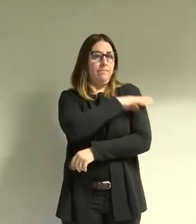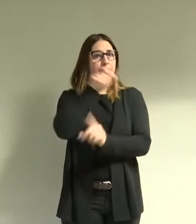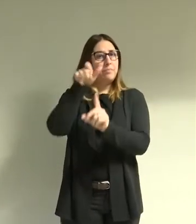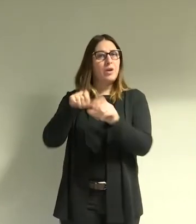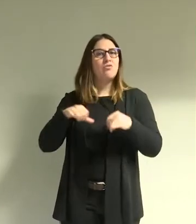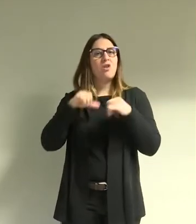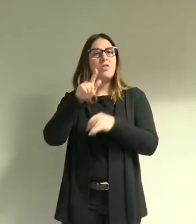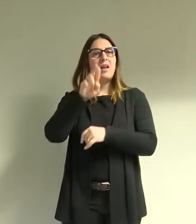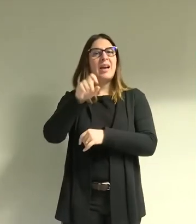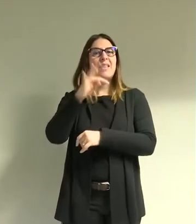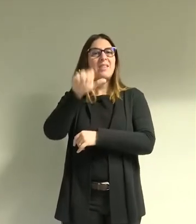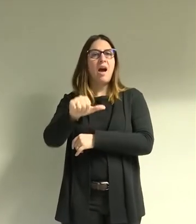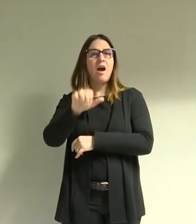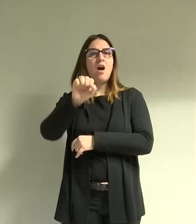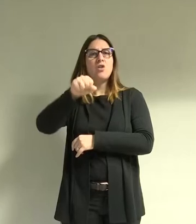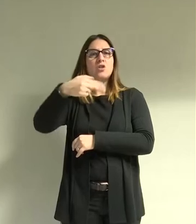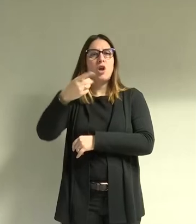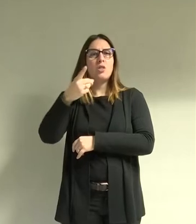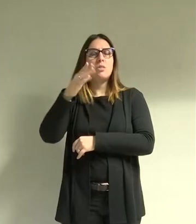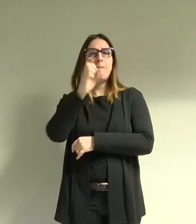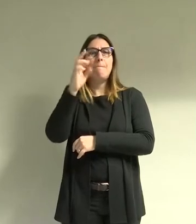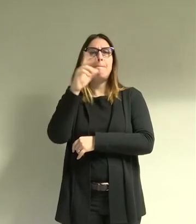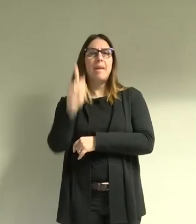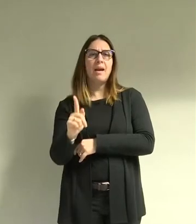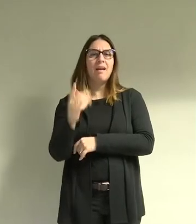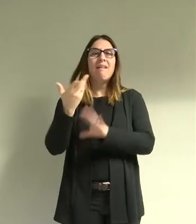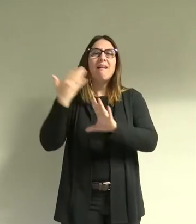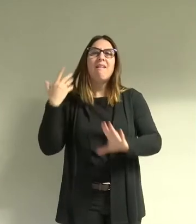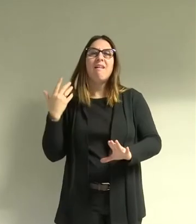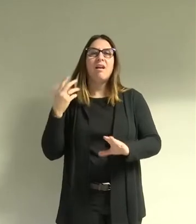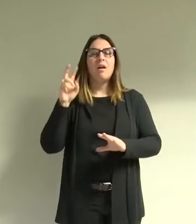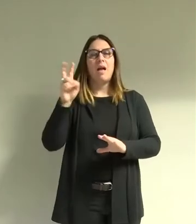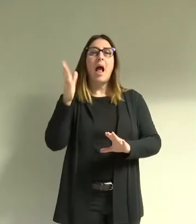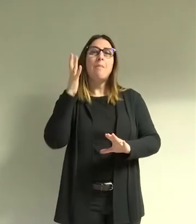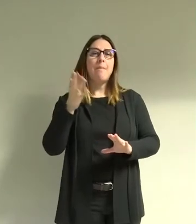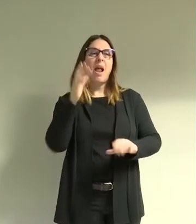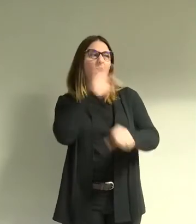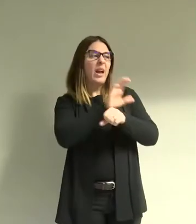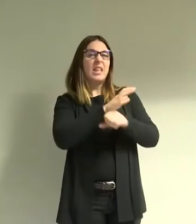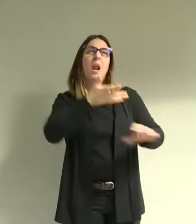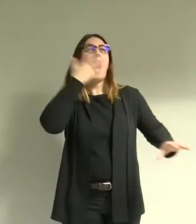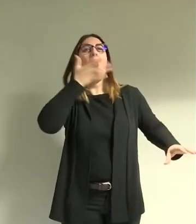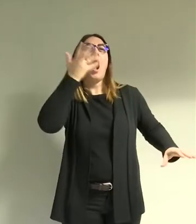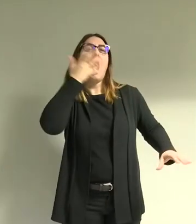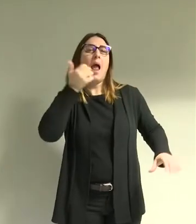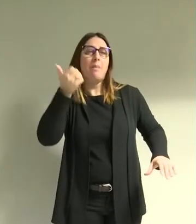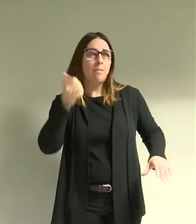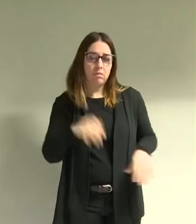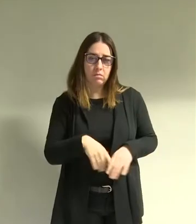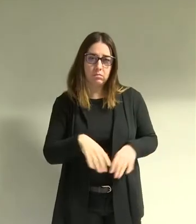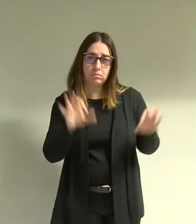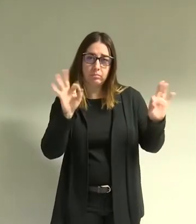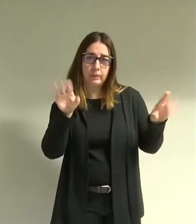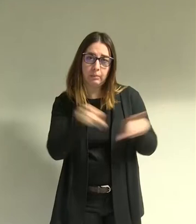lorsqu'elle avait dénoncé à plusieurs reprises le grand blabla bla bla on peut dire qu on est quand même